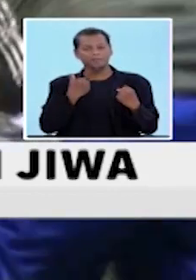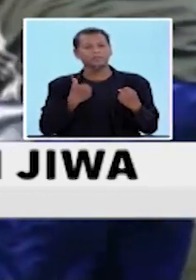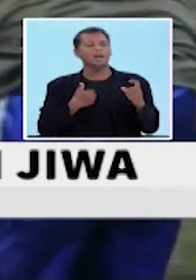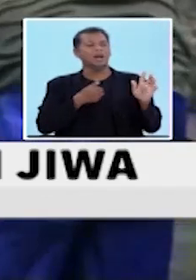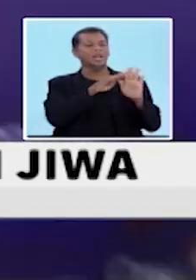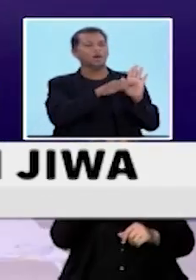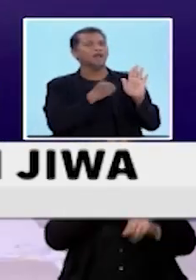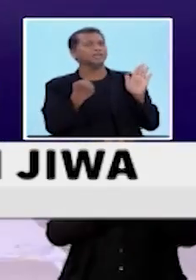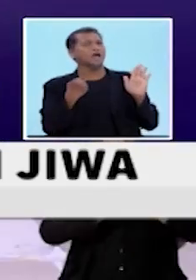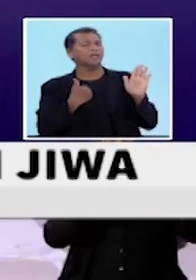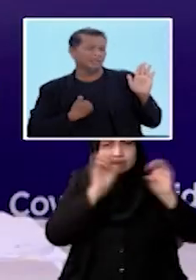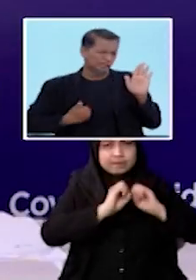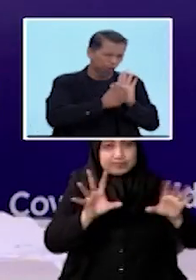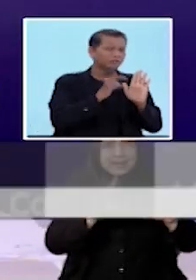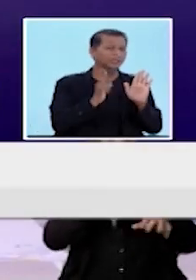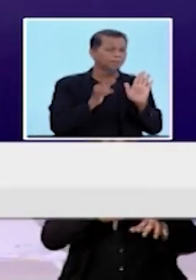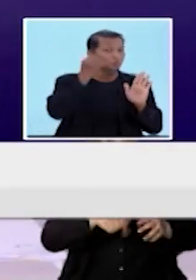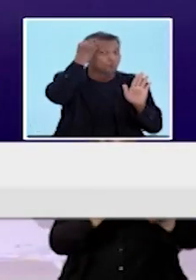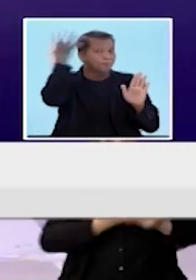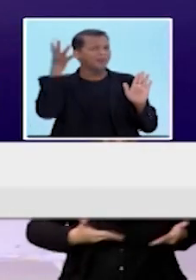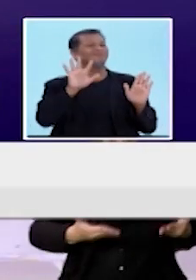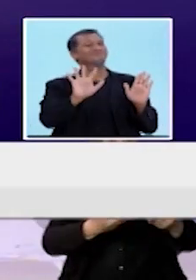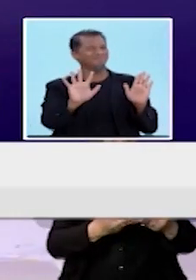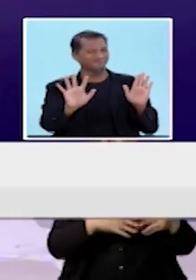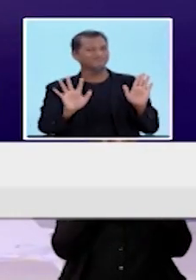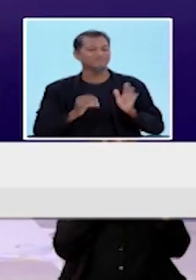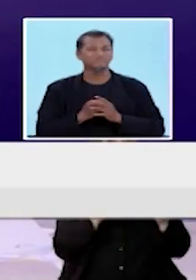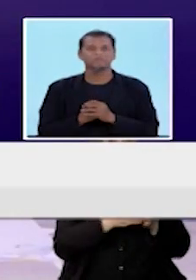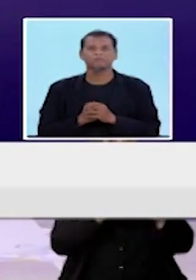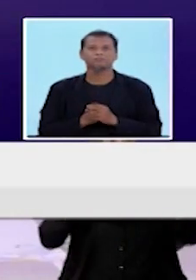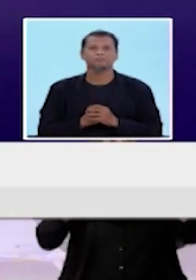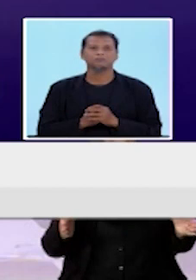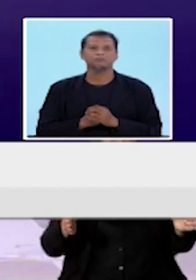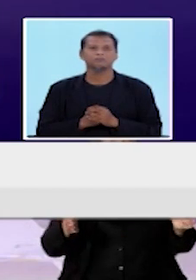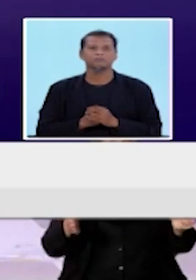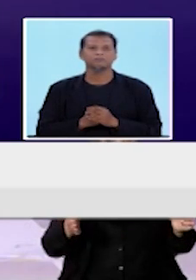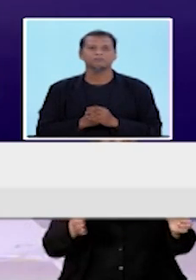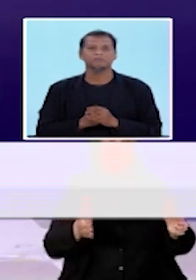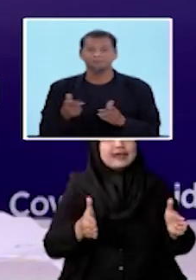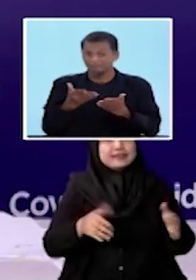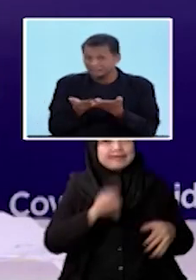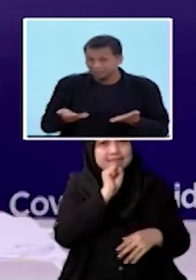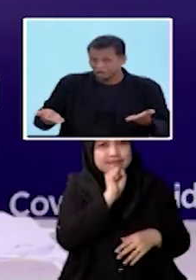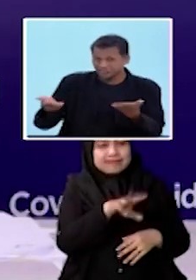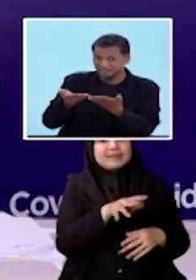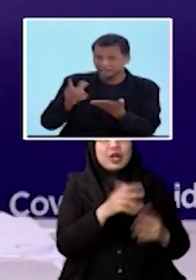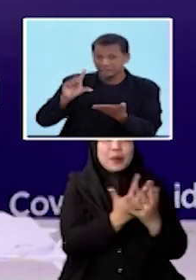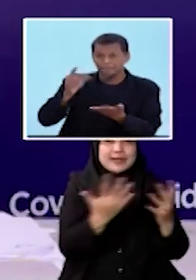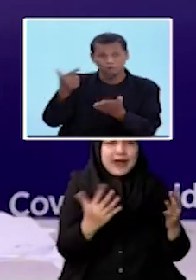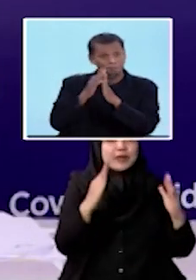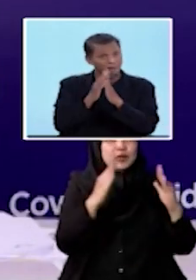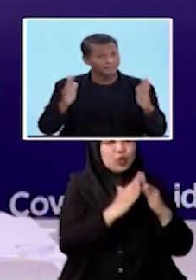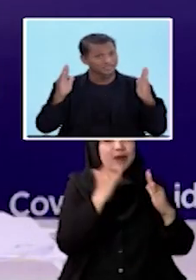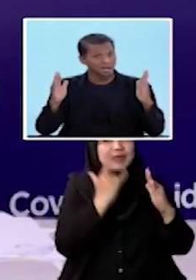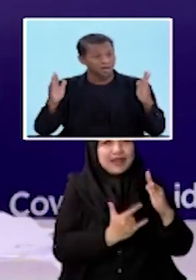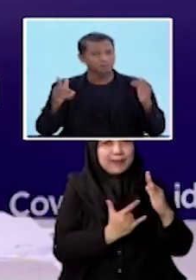kesehatan. Meskipun dalam suasana libur bersama nanti, masyarakat tetap dianjurkan untuk tidak keluar rumah dan